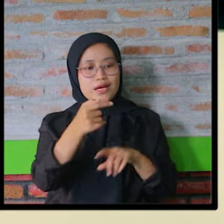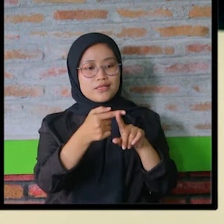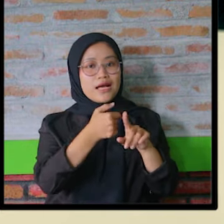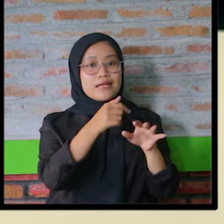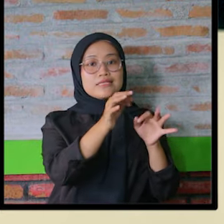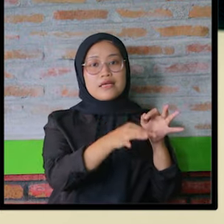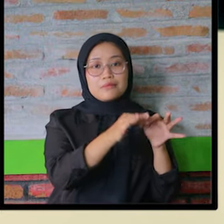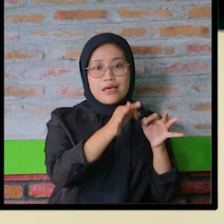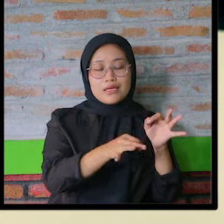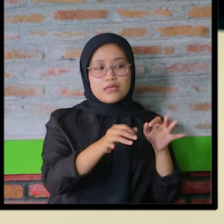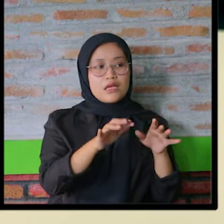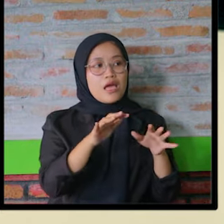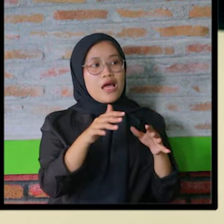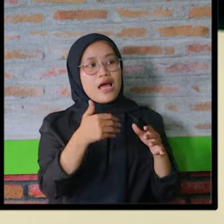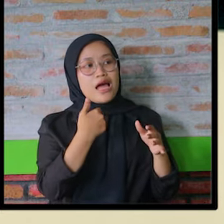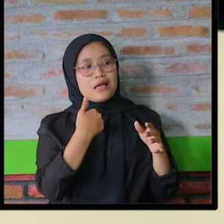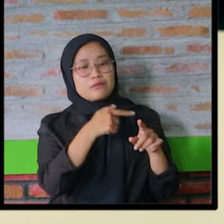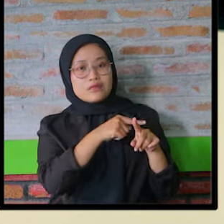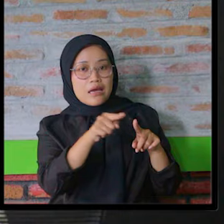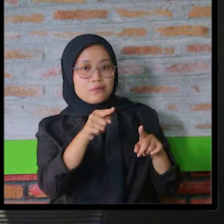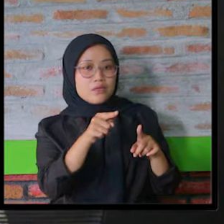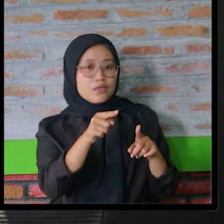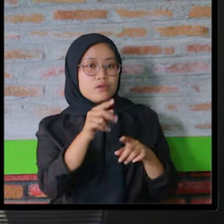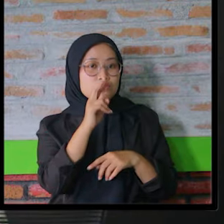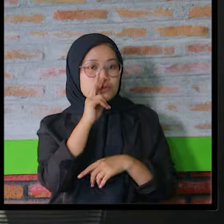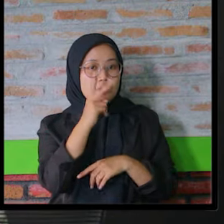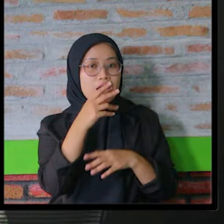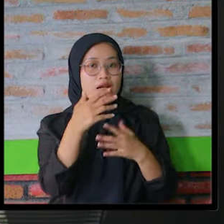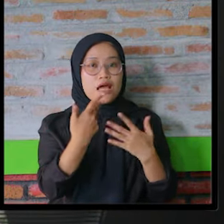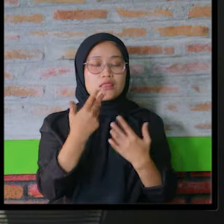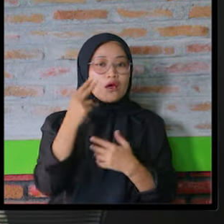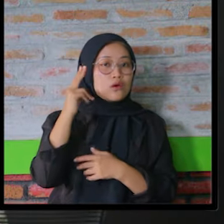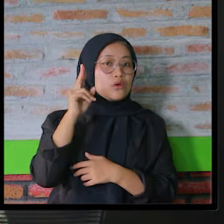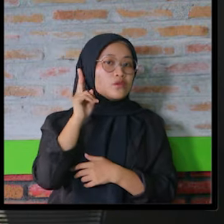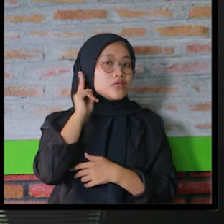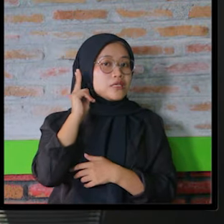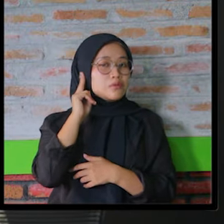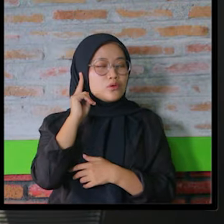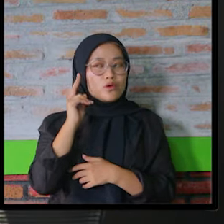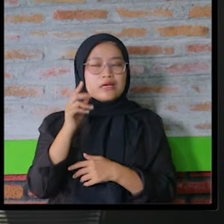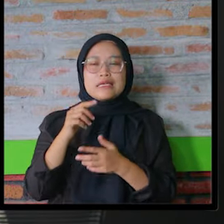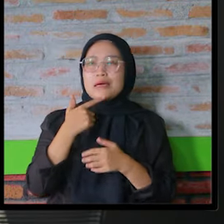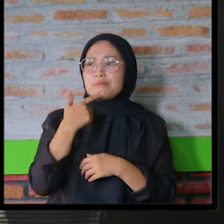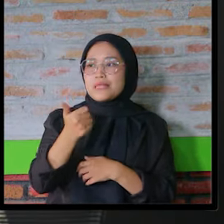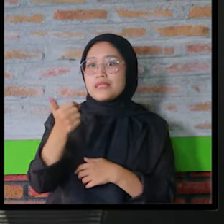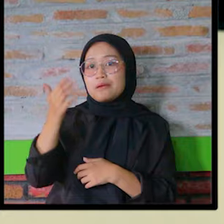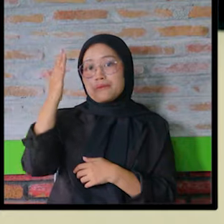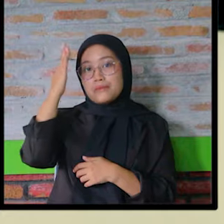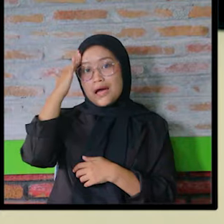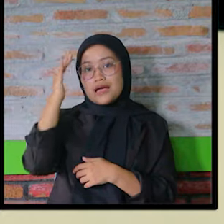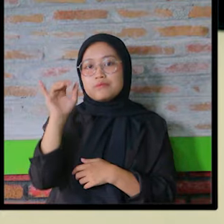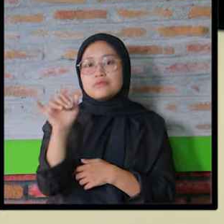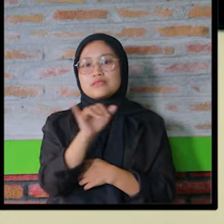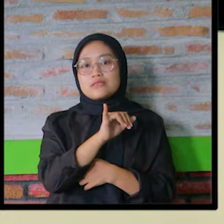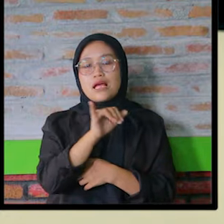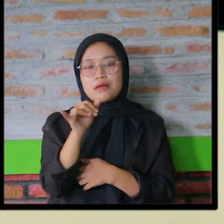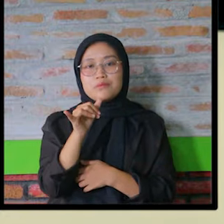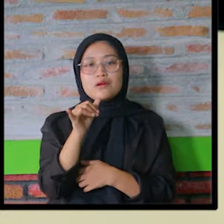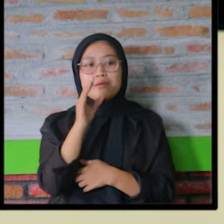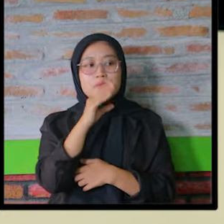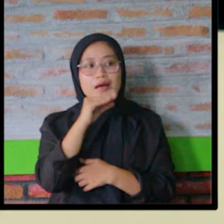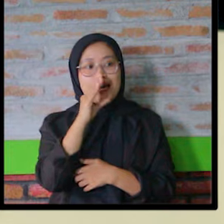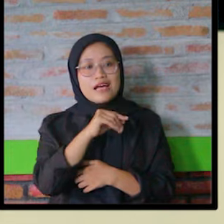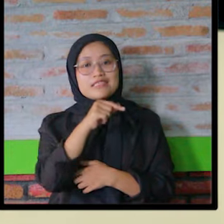saudaranya tetangganya Atau ibunya gitu yang memahami bahasanya sendiri gitu ya bahasa ibu gitu bahasa ibu gitu